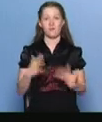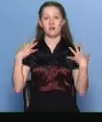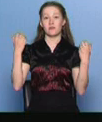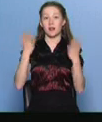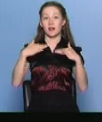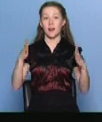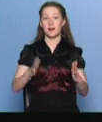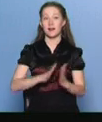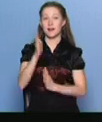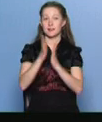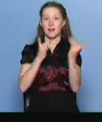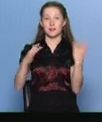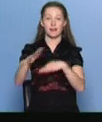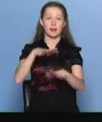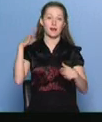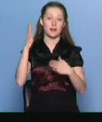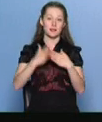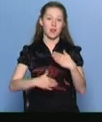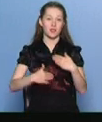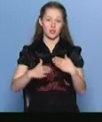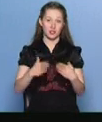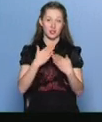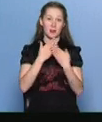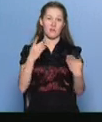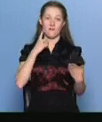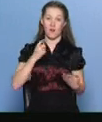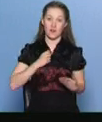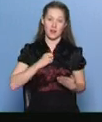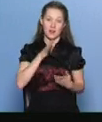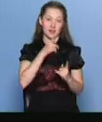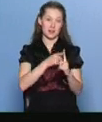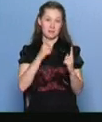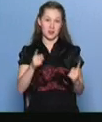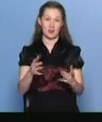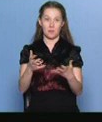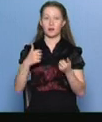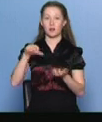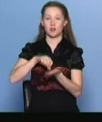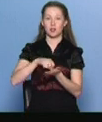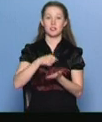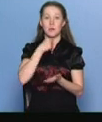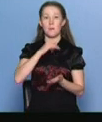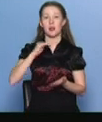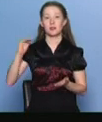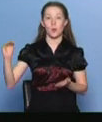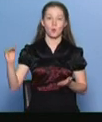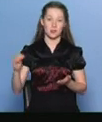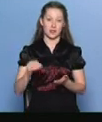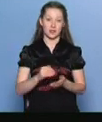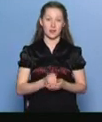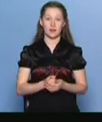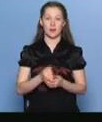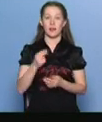лагере «Лесная страна» завершилась первая летняя военно-спортивная смена. В ней приняли участие подростки из кадетских классов.